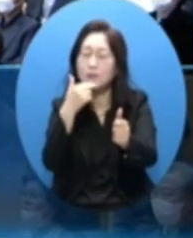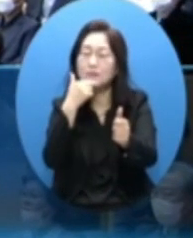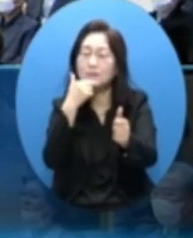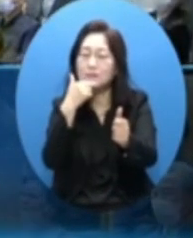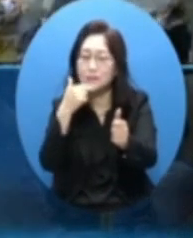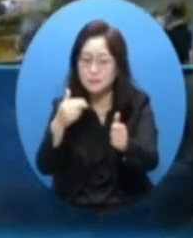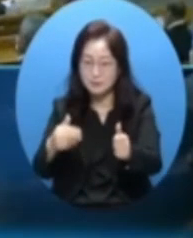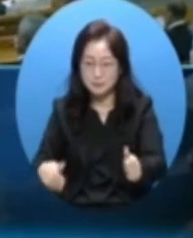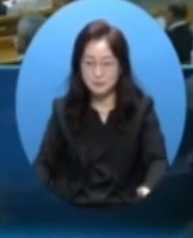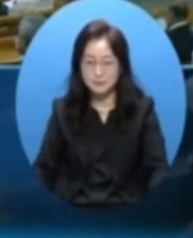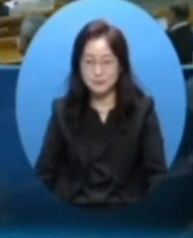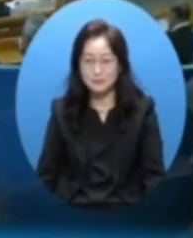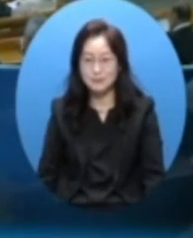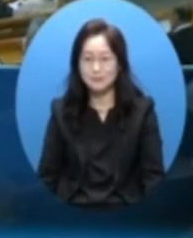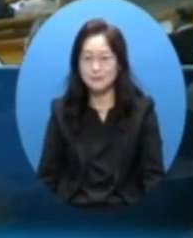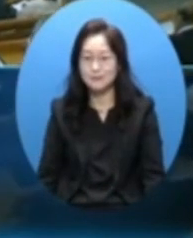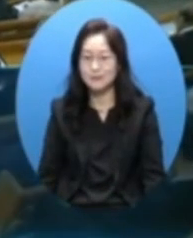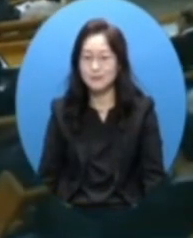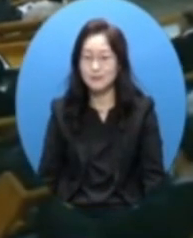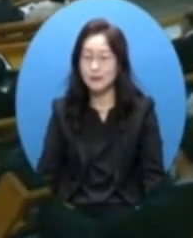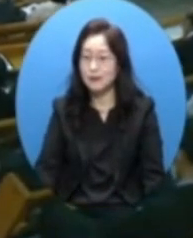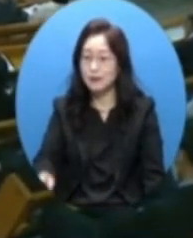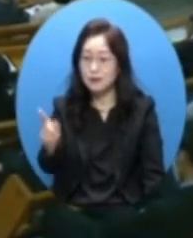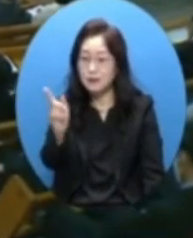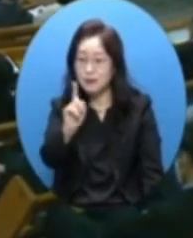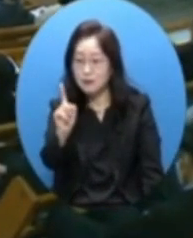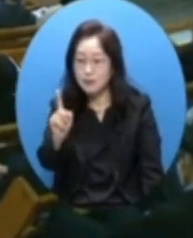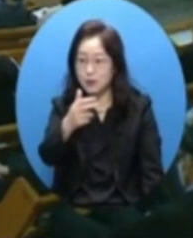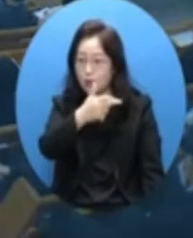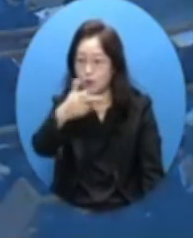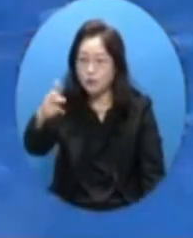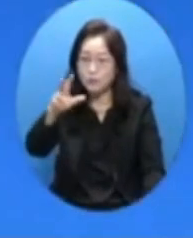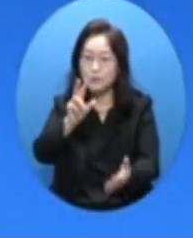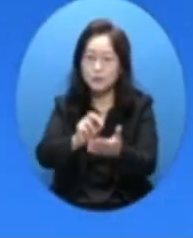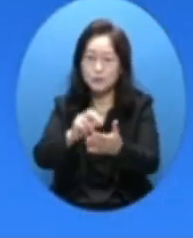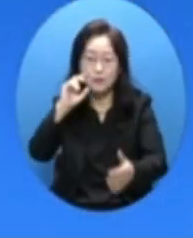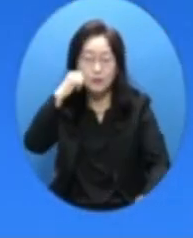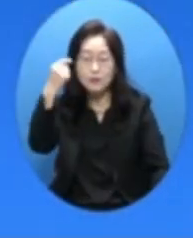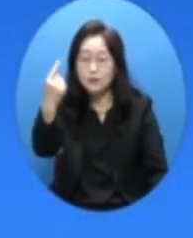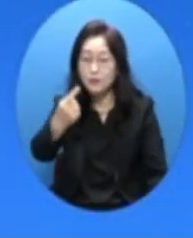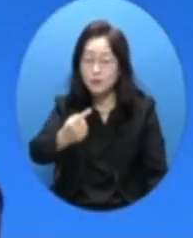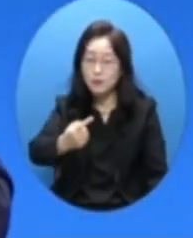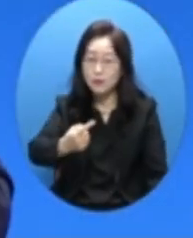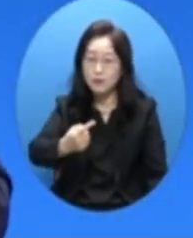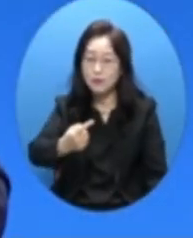것임이라 하고 어떠한 큰 문제가 어리며